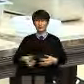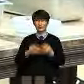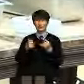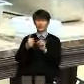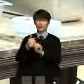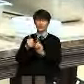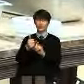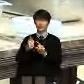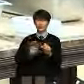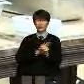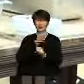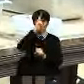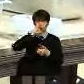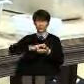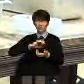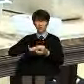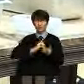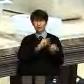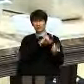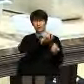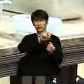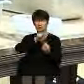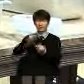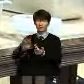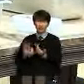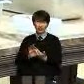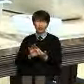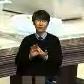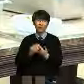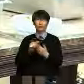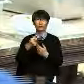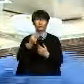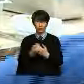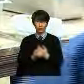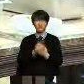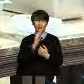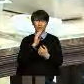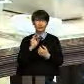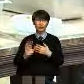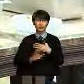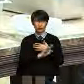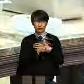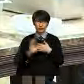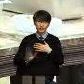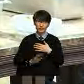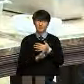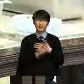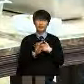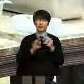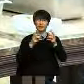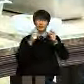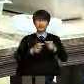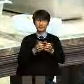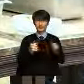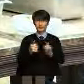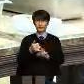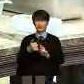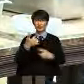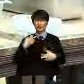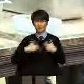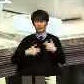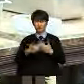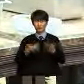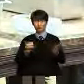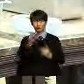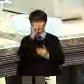계층들에게 사랑의 도시락을 전달하면 이것 또한 우리 그 시민들한테 즐거움을